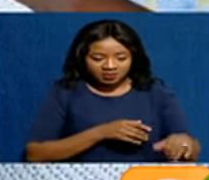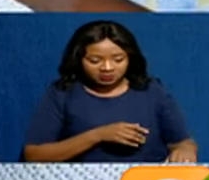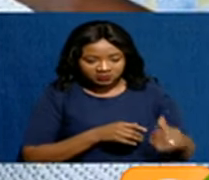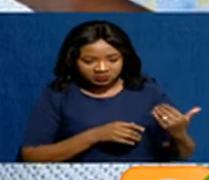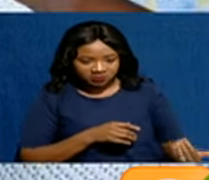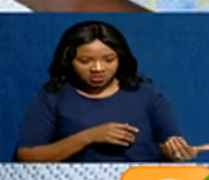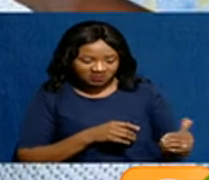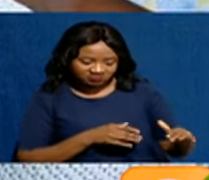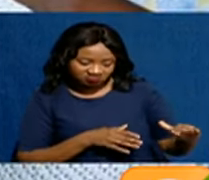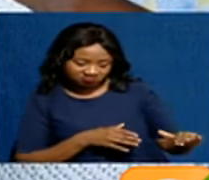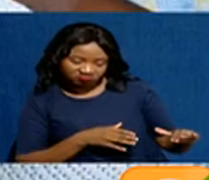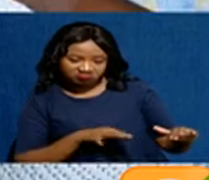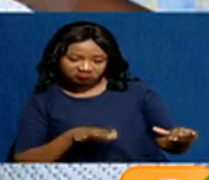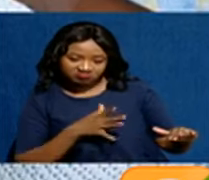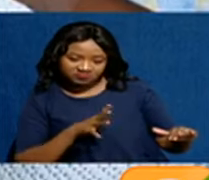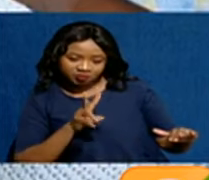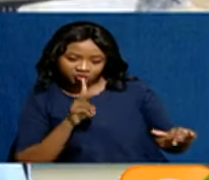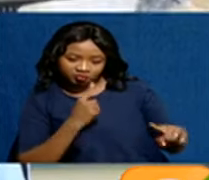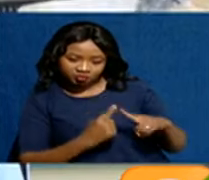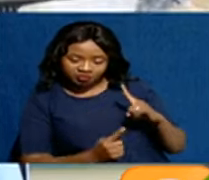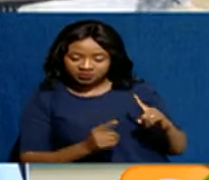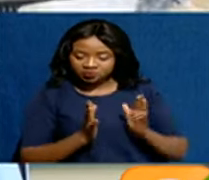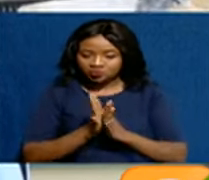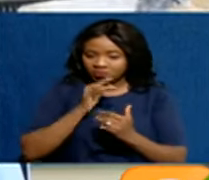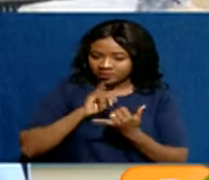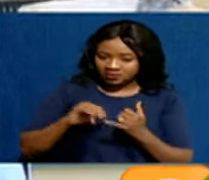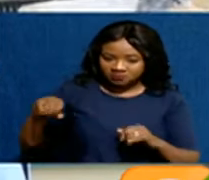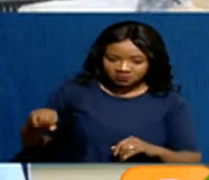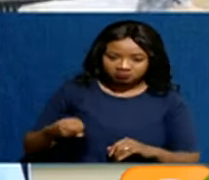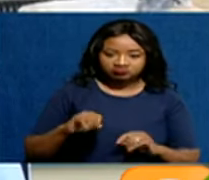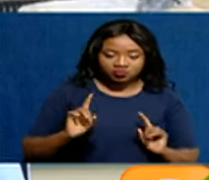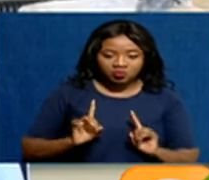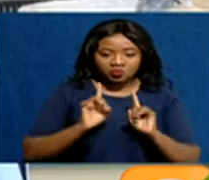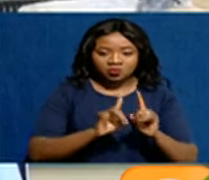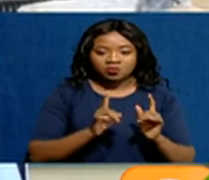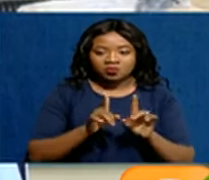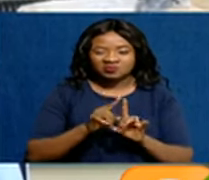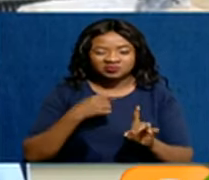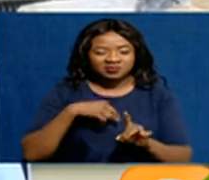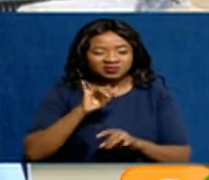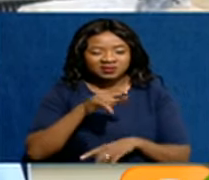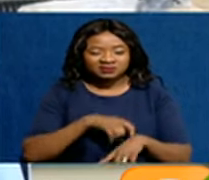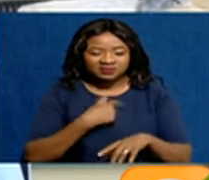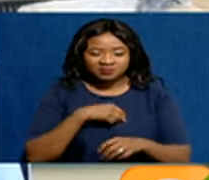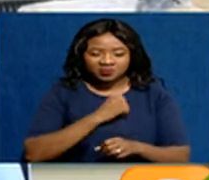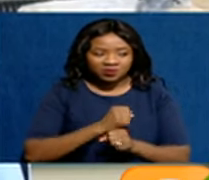Mtoto mdogo alikuwa around 2 years old. Sasa tulikuwa understaffed hiyo time.